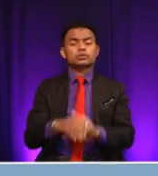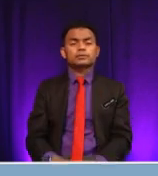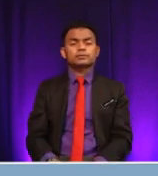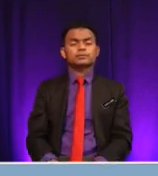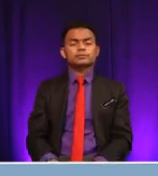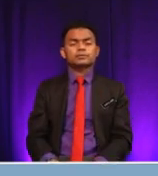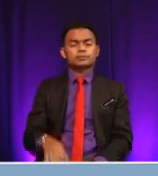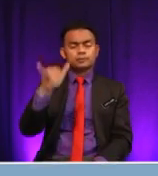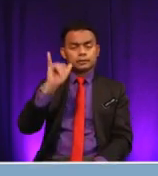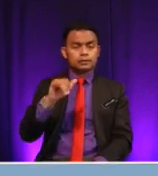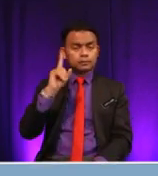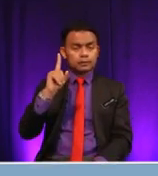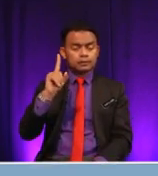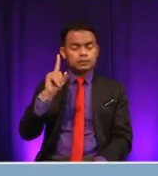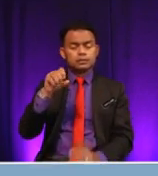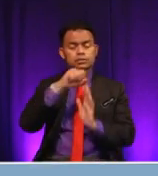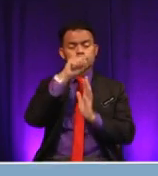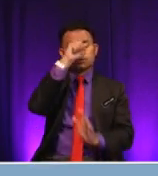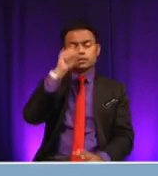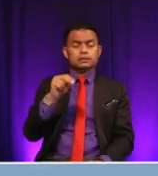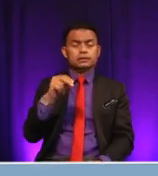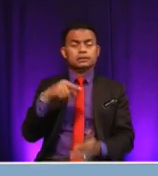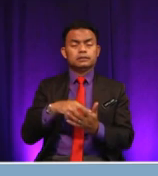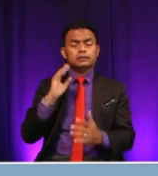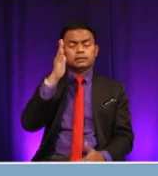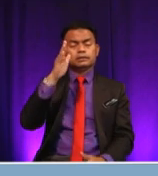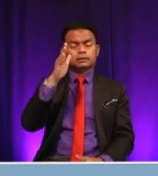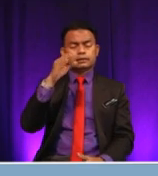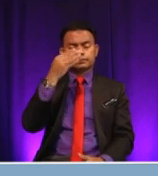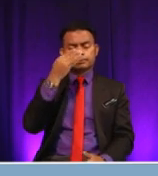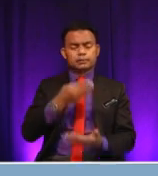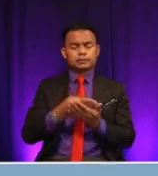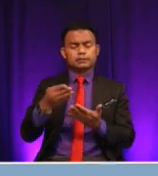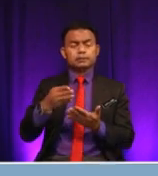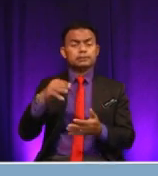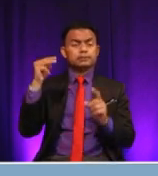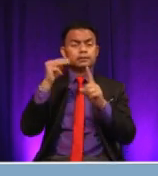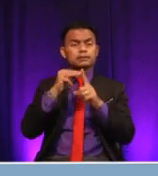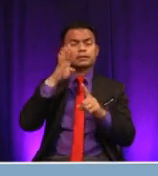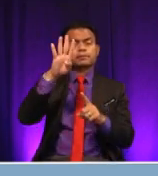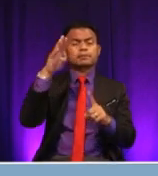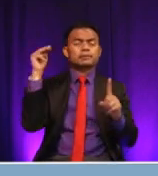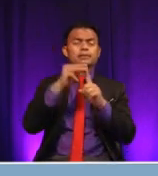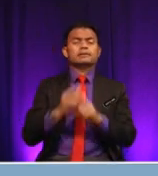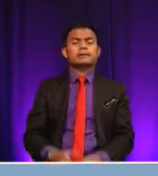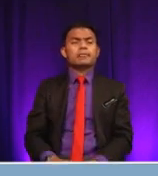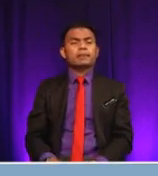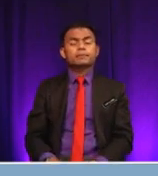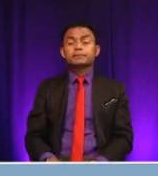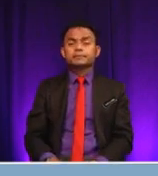yang mana soal dan ini Oke akan memberikan markahnya adalah sebanyak empat markah tempat mereka